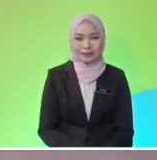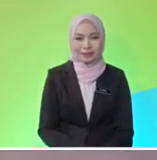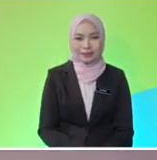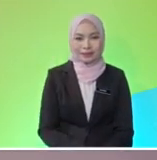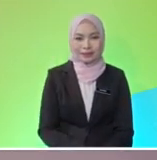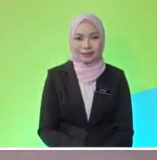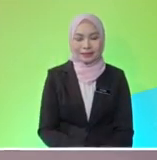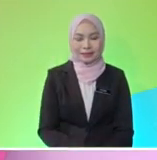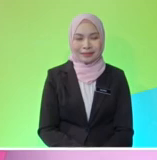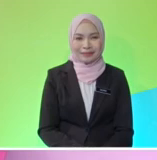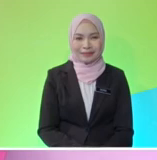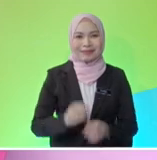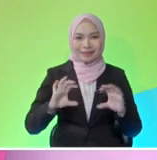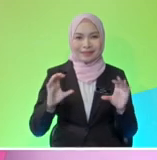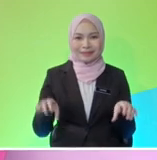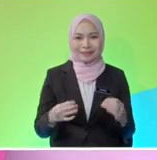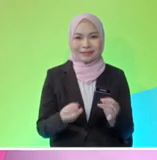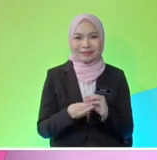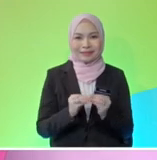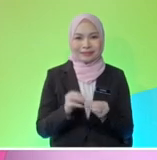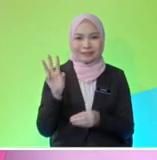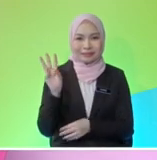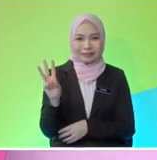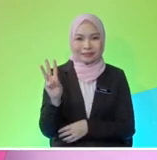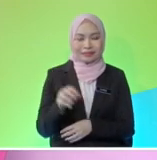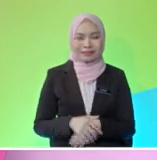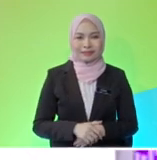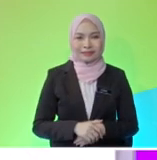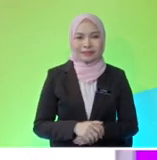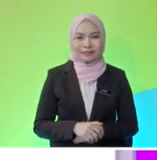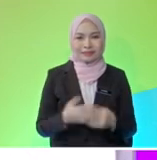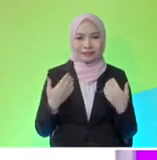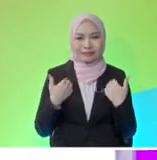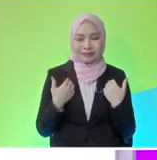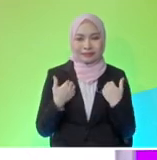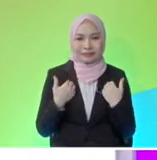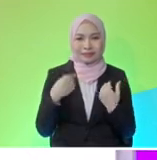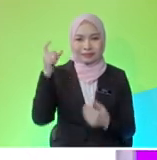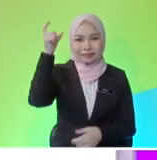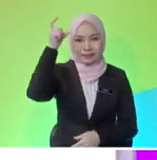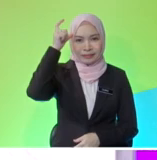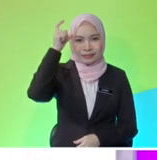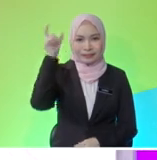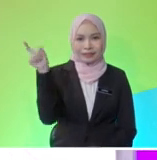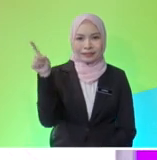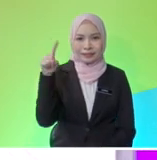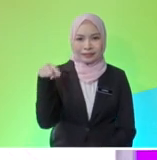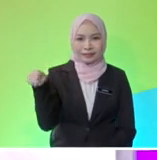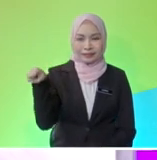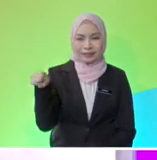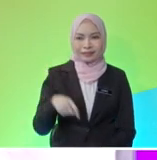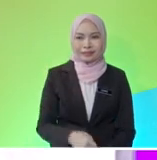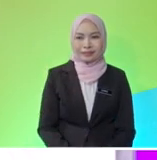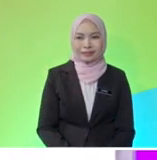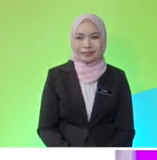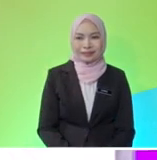cuba buat nombor 6. Okey, baik cikgu. Ada macam bulan sabit sikit. Dah sampai hujung ni. Tutup perut tutup dia. Tutup perut